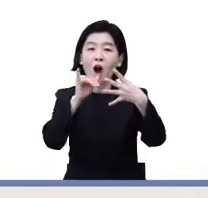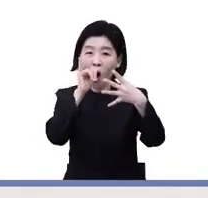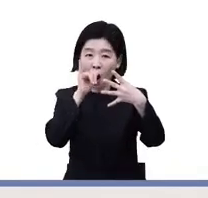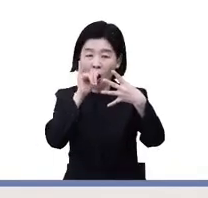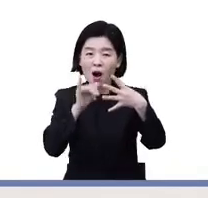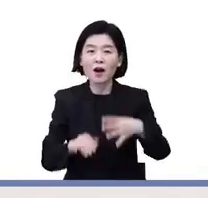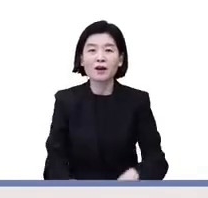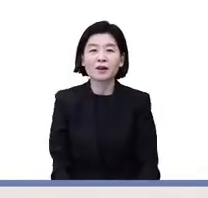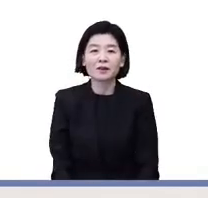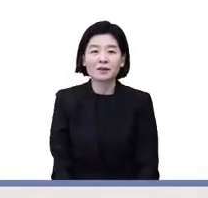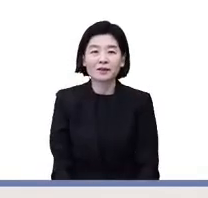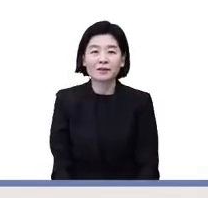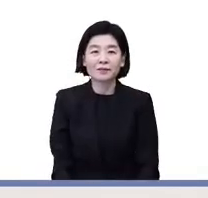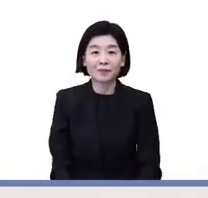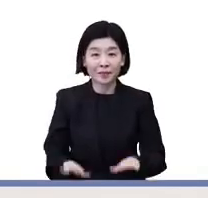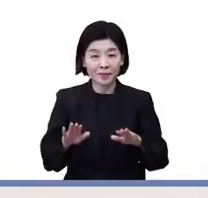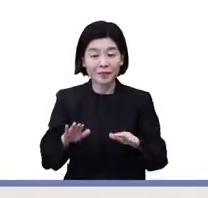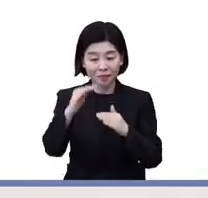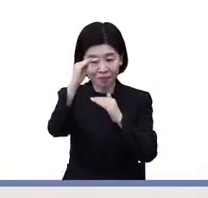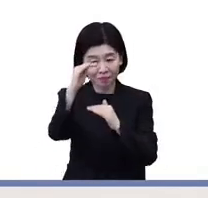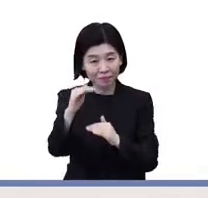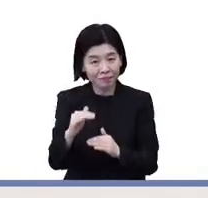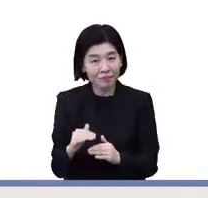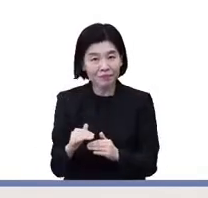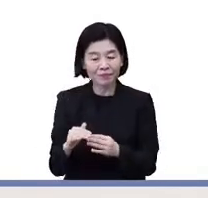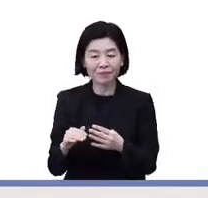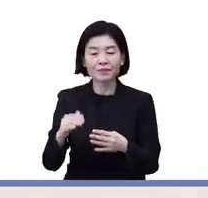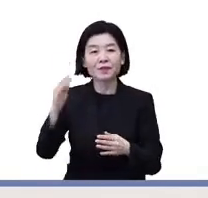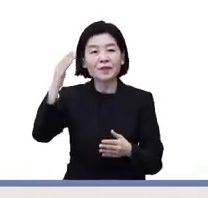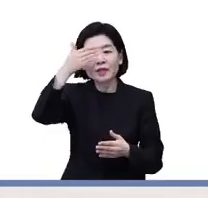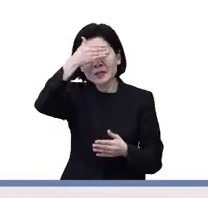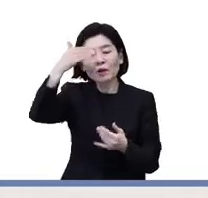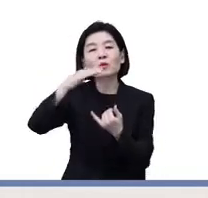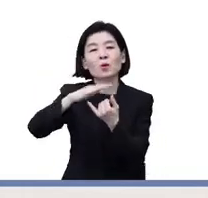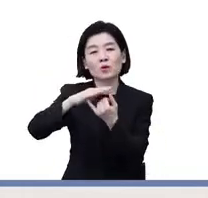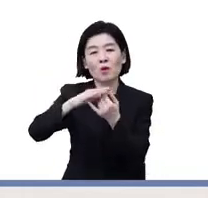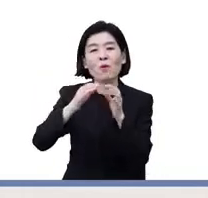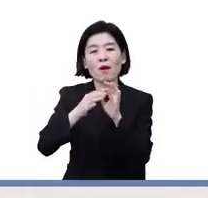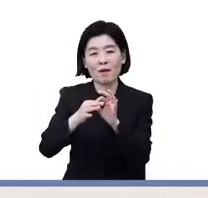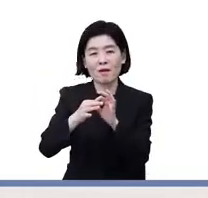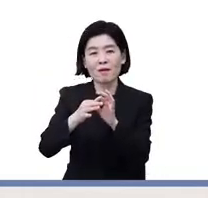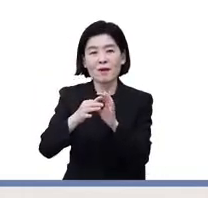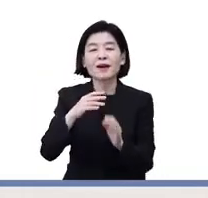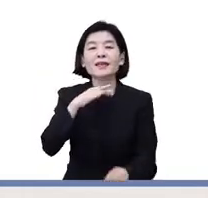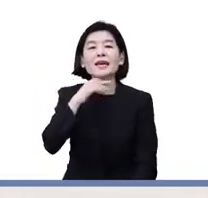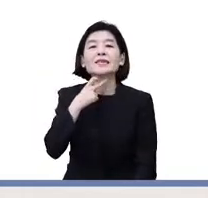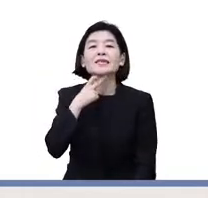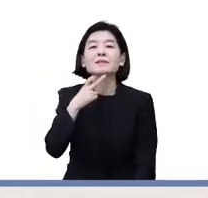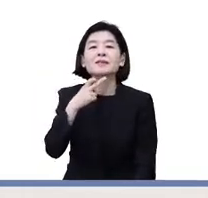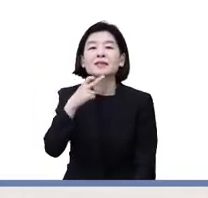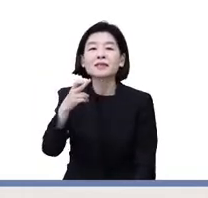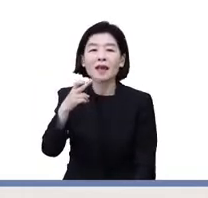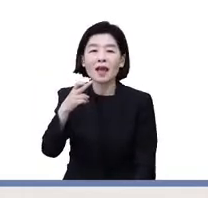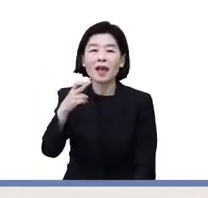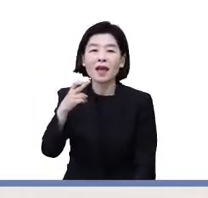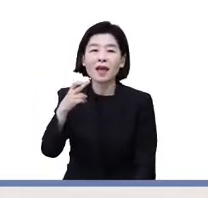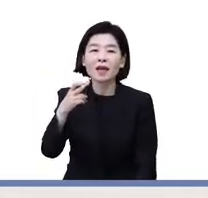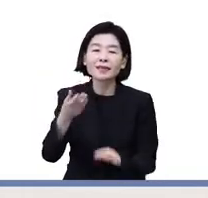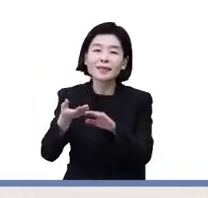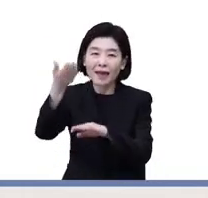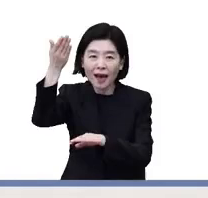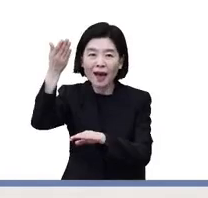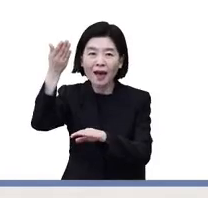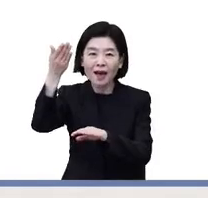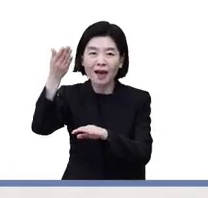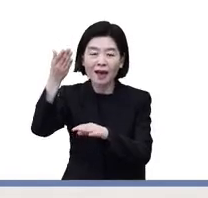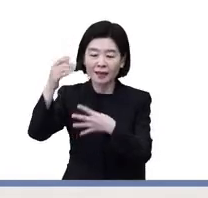필요 전혀 없고요. 오늘 제가 말씀드리려는 것은 청소년기니까 12세 이후에 해당이 되겠죠. 형식적